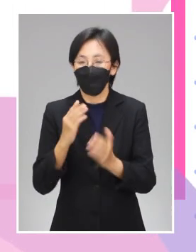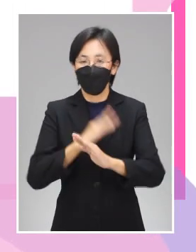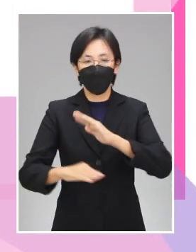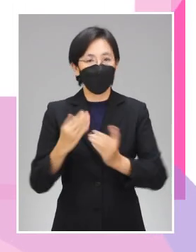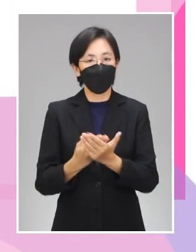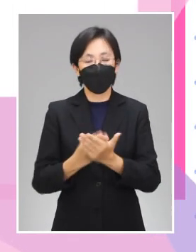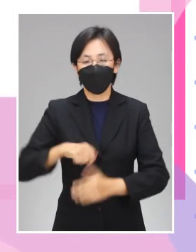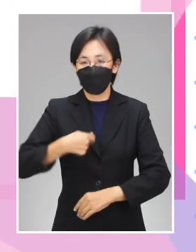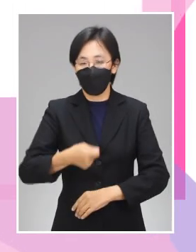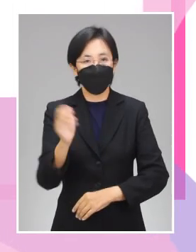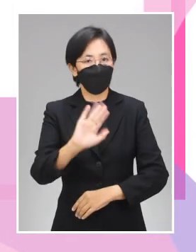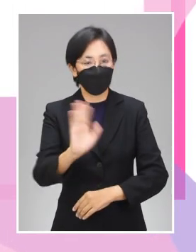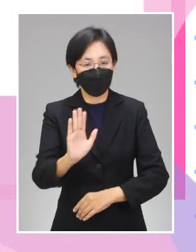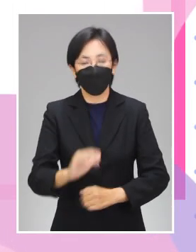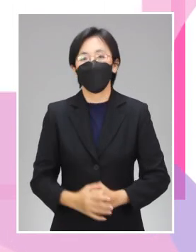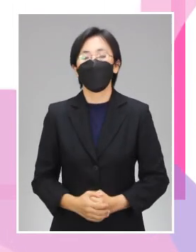า